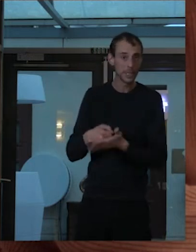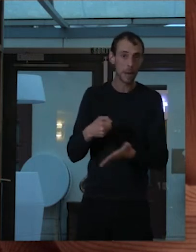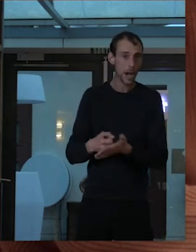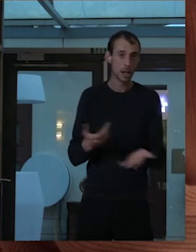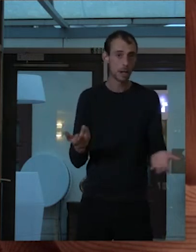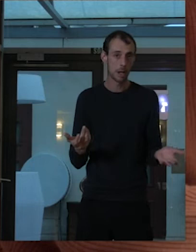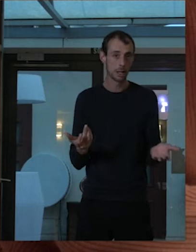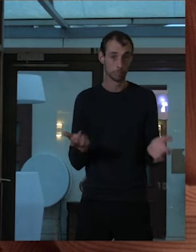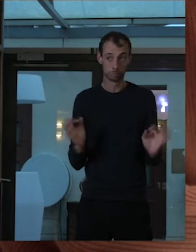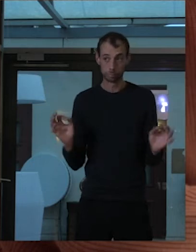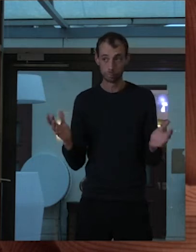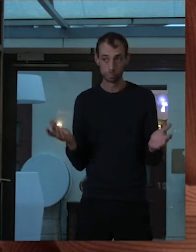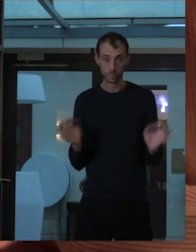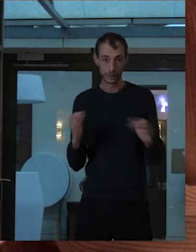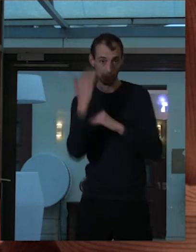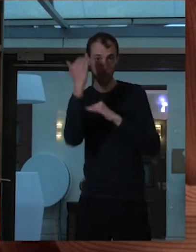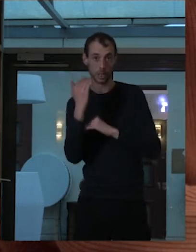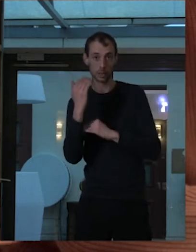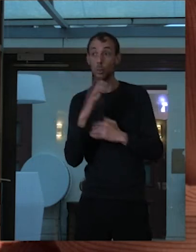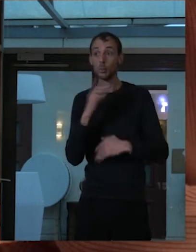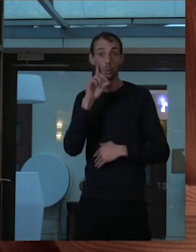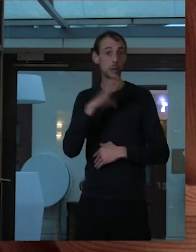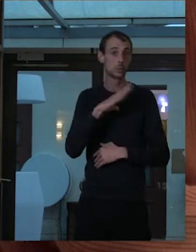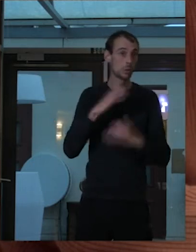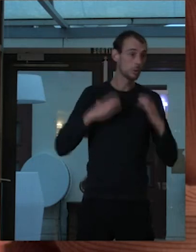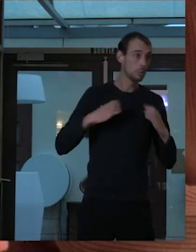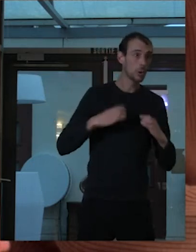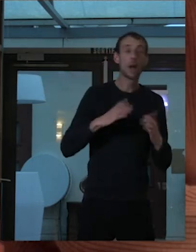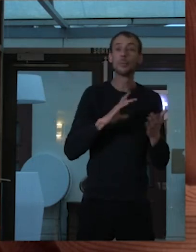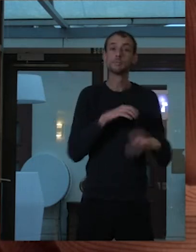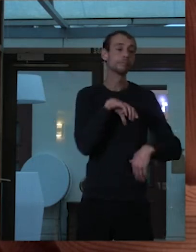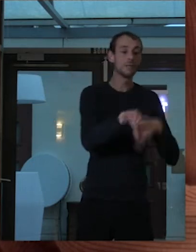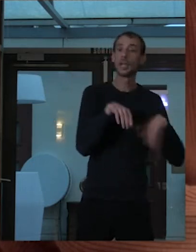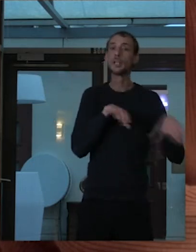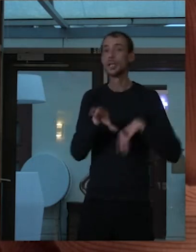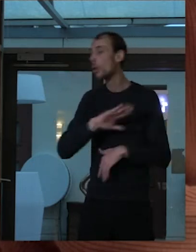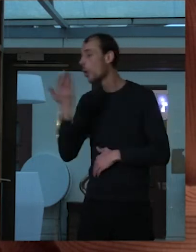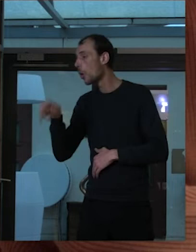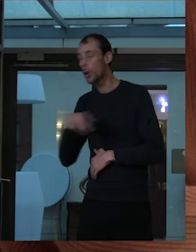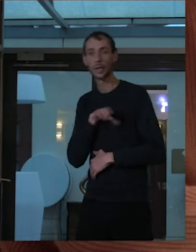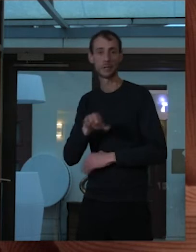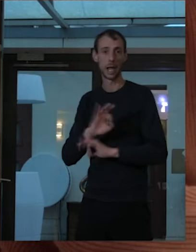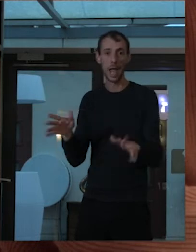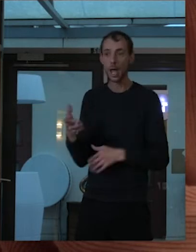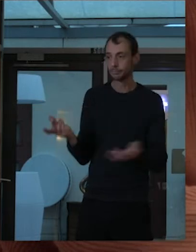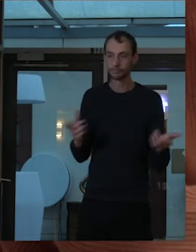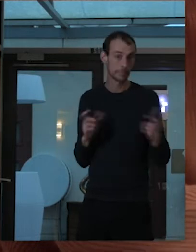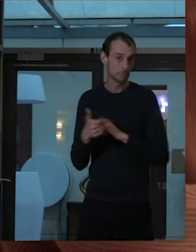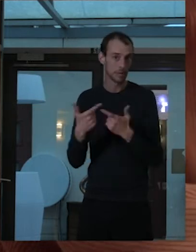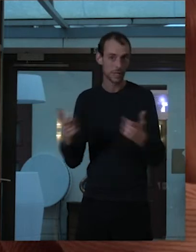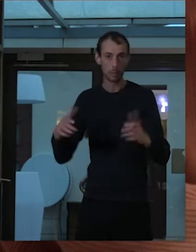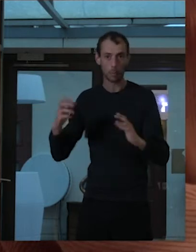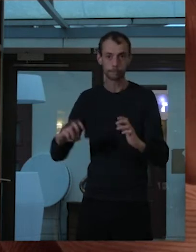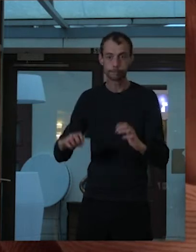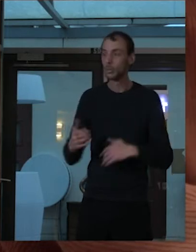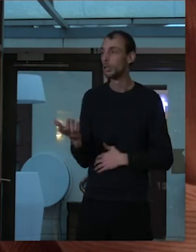disparate selon les clubs. Certains investissent et proposent des infrastructures de qualité, d'autres non. En termes d'accompagnement médical aussi, il y a